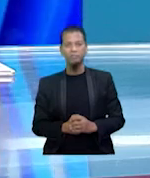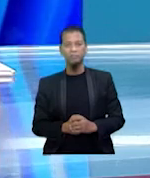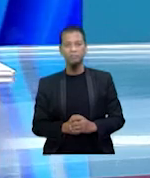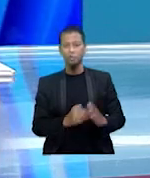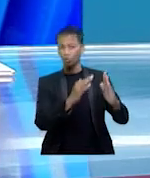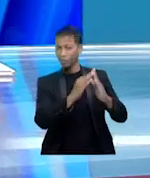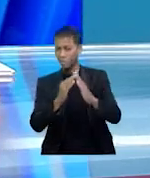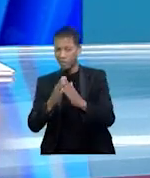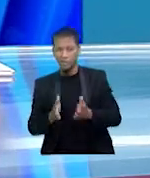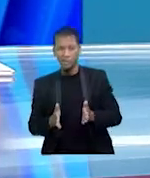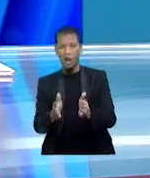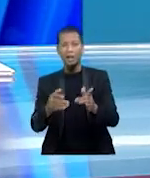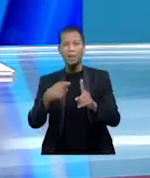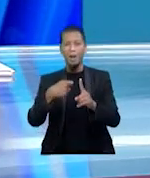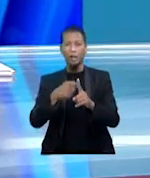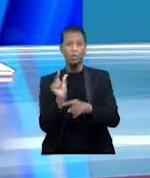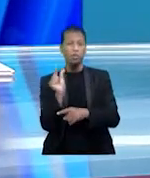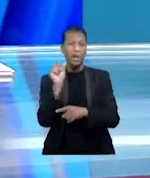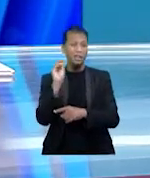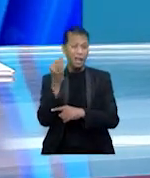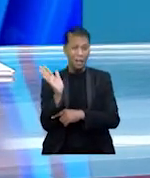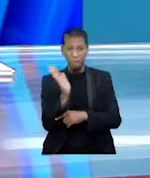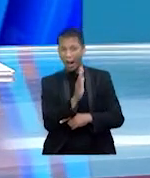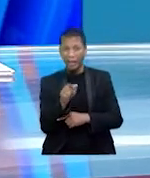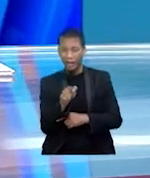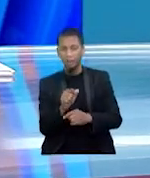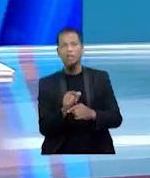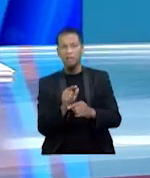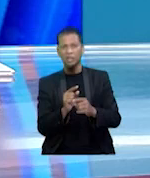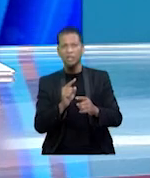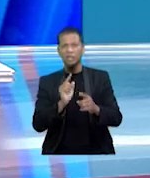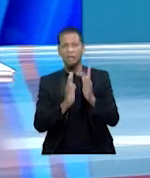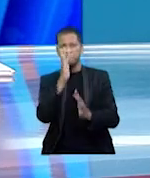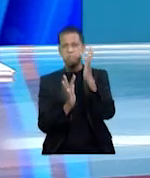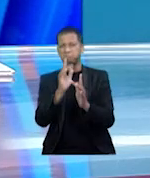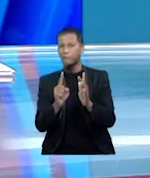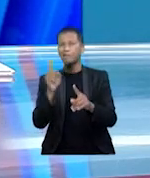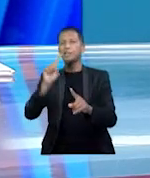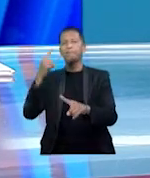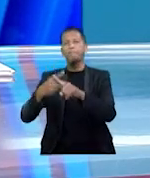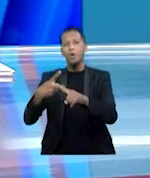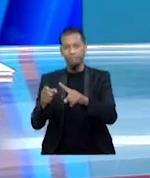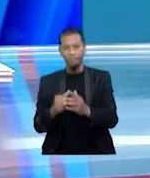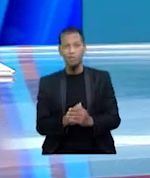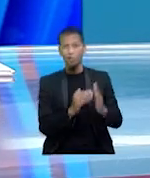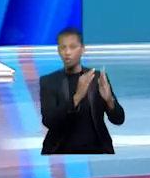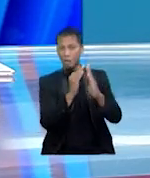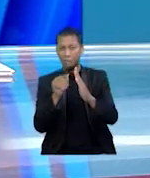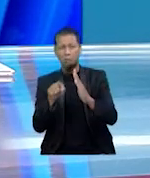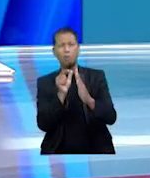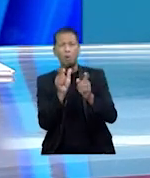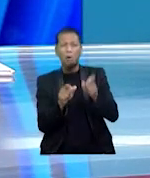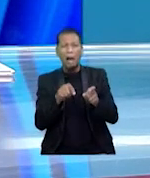Pemirsa, diduga korsleting listrik, sejumlah rumah di Jalan B, Kembangan Utara, Jakarta Barat terbakar. Penghuni rumah menangis